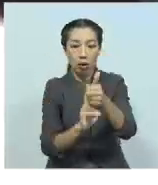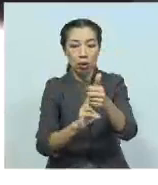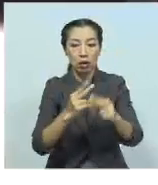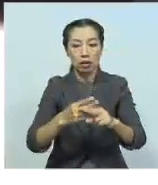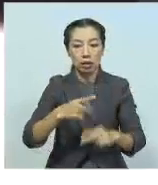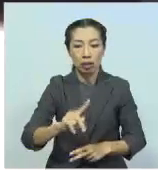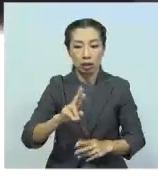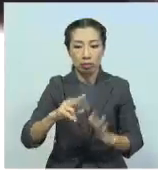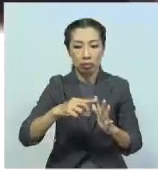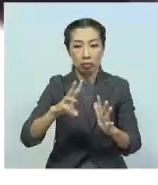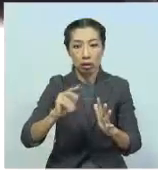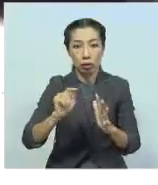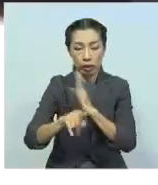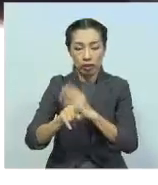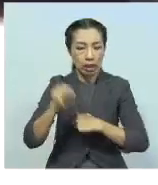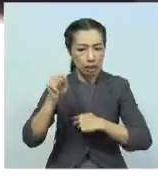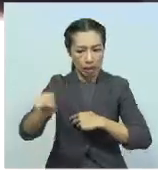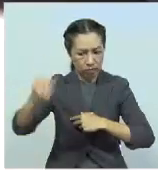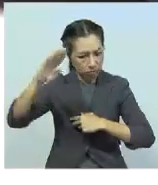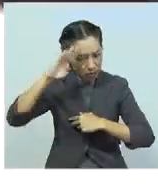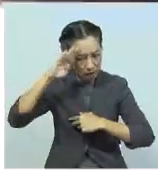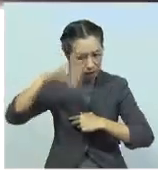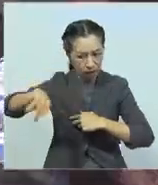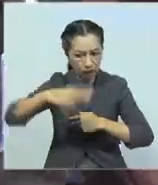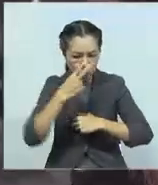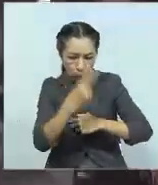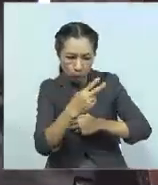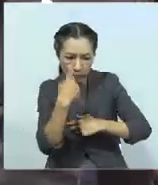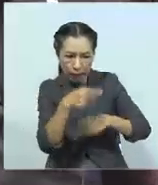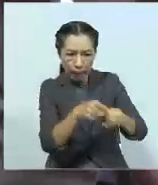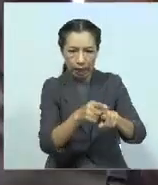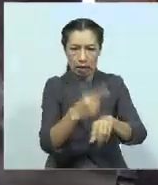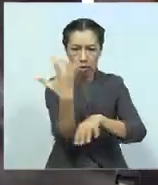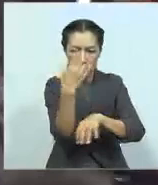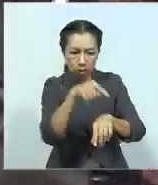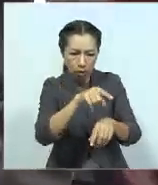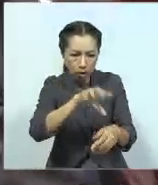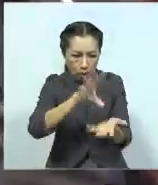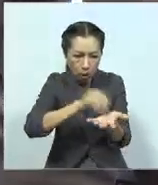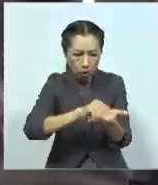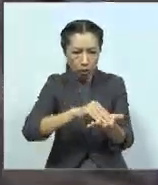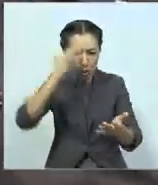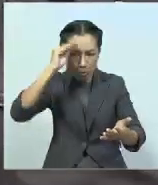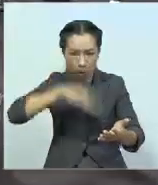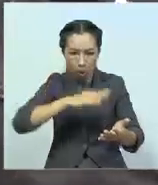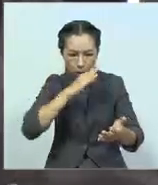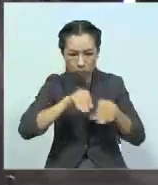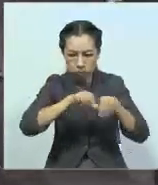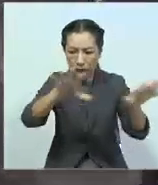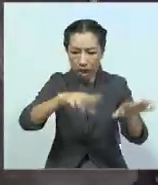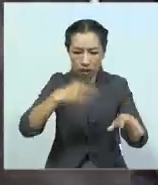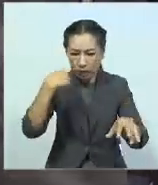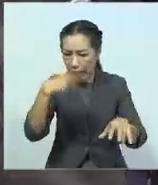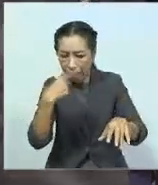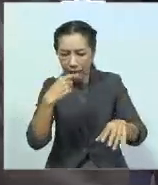ายกรัฐมนตรีได้สั่งการให้ฝ่ายความมั่นคงติดตามสถานการณ์การบิดเบือนการเชื่อมโยงข้อมูลหรือการให้ข้อมูลอันเป็นเท็จที่จะสร้